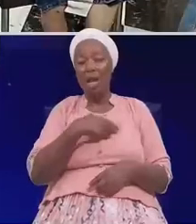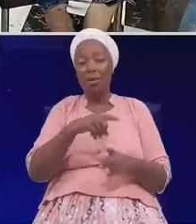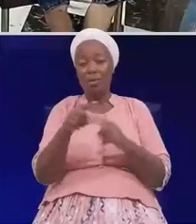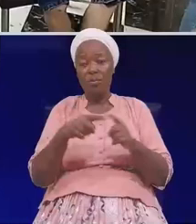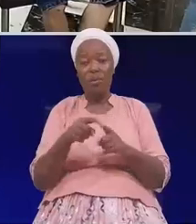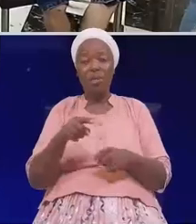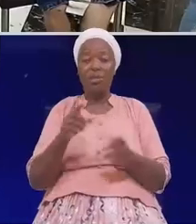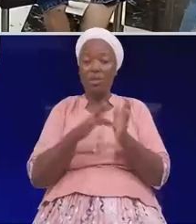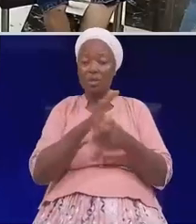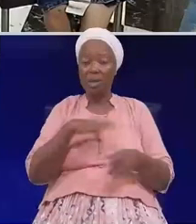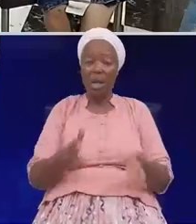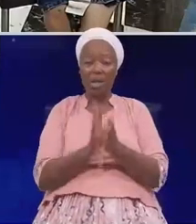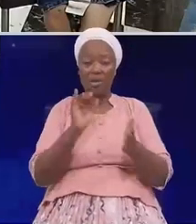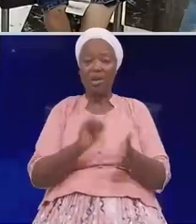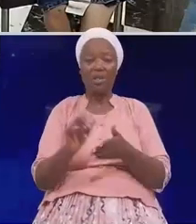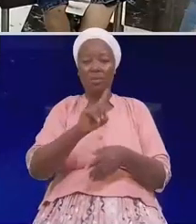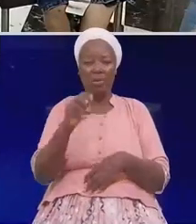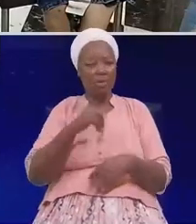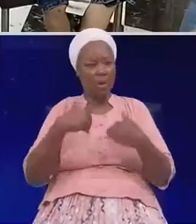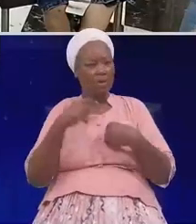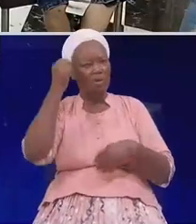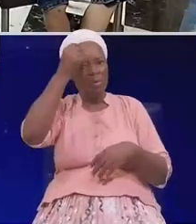question, tu dois être réfléchi dans ta